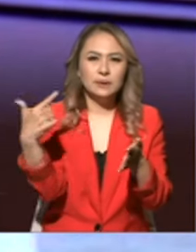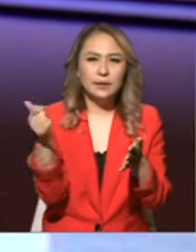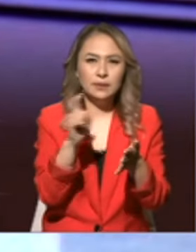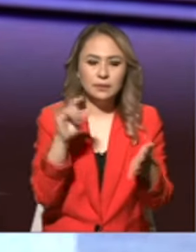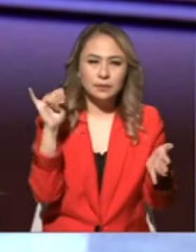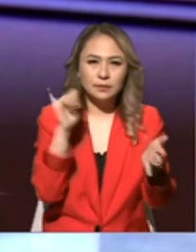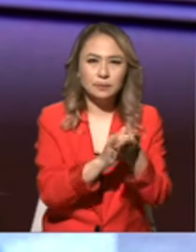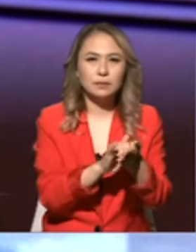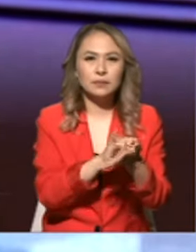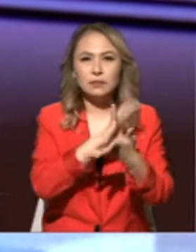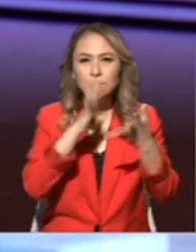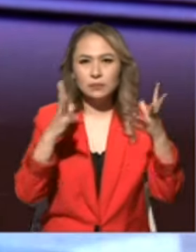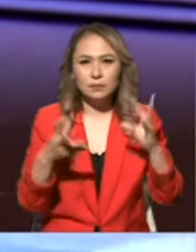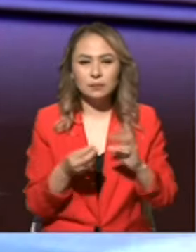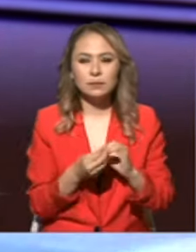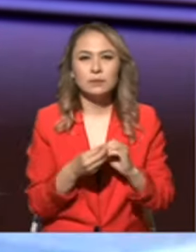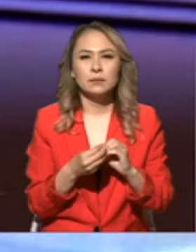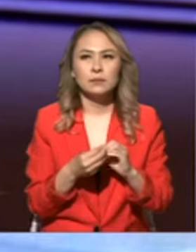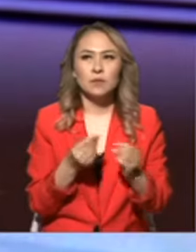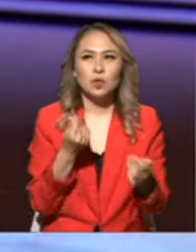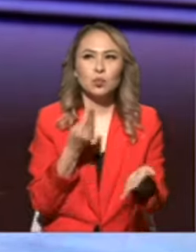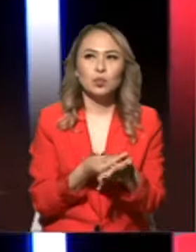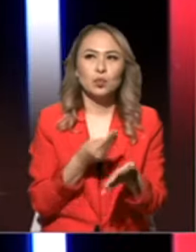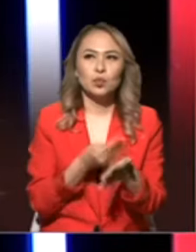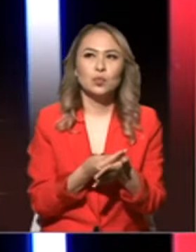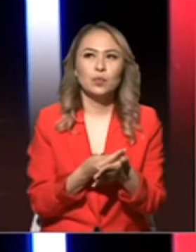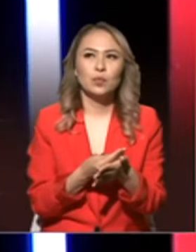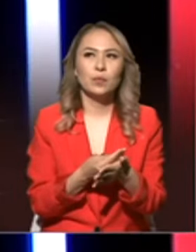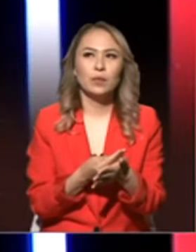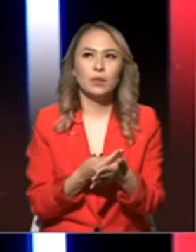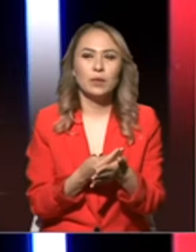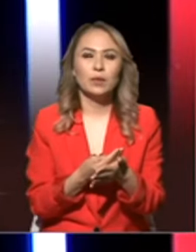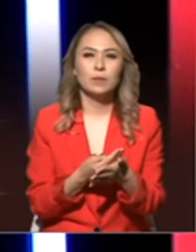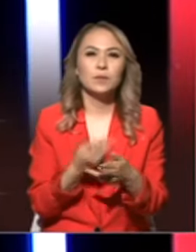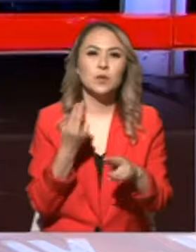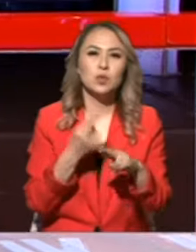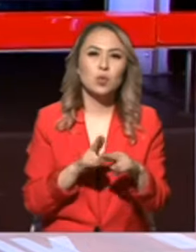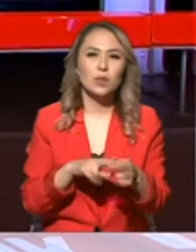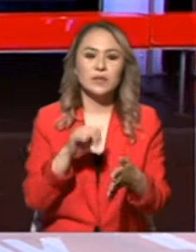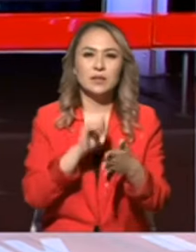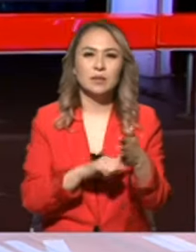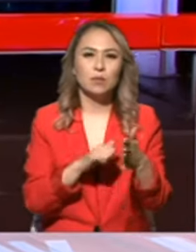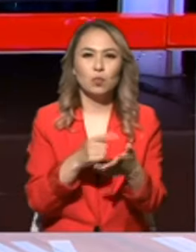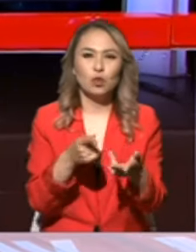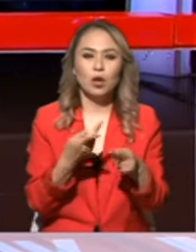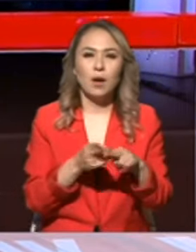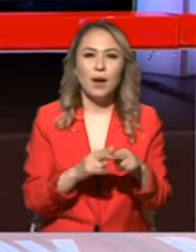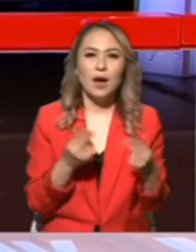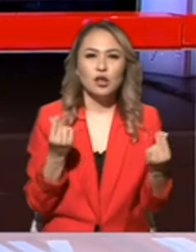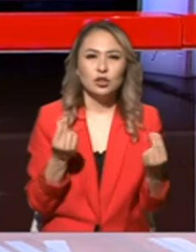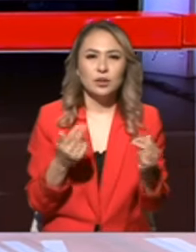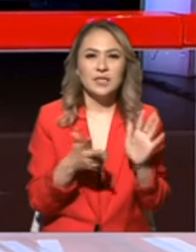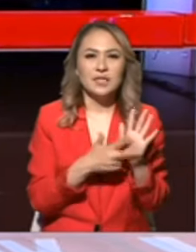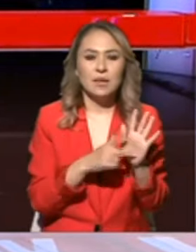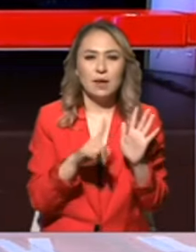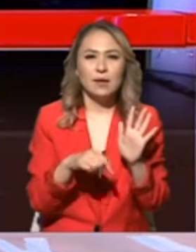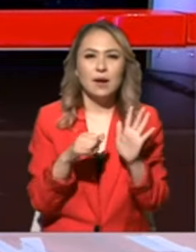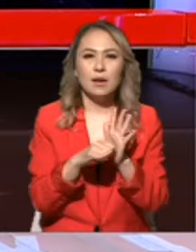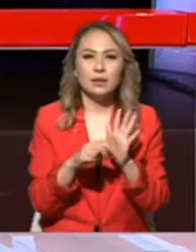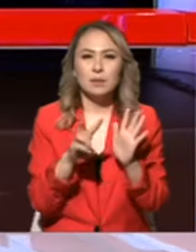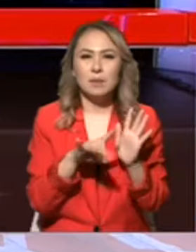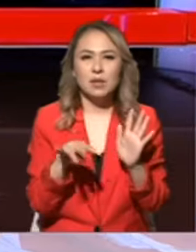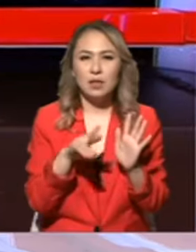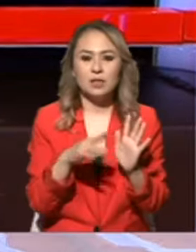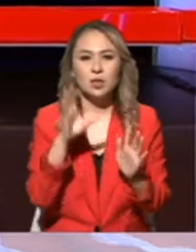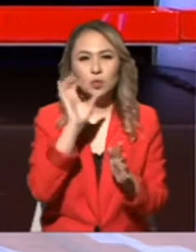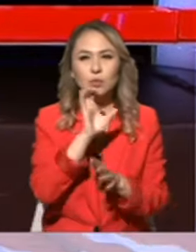Басқа да бұл жалпы бюджет қой. Иә, жазылып тұрған жалпы бюджет. Иә, сол себептен бұл ақшаны бұл 8-де 6 миллиард